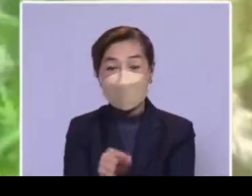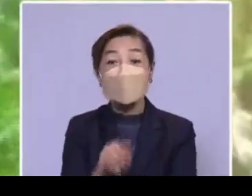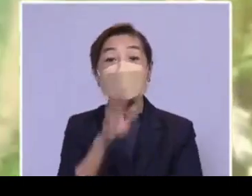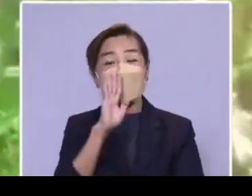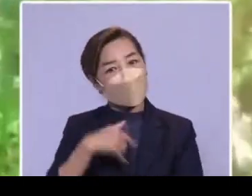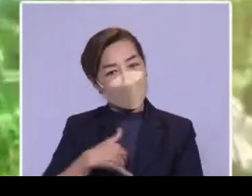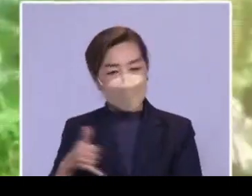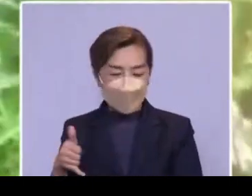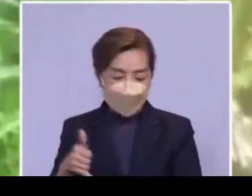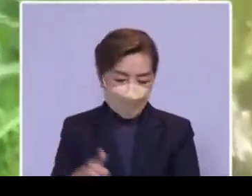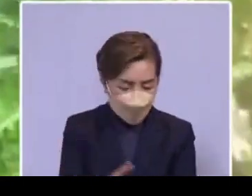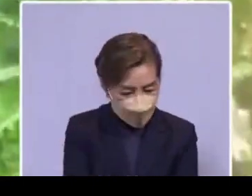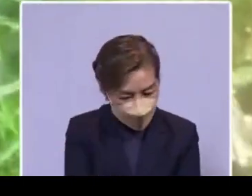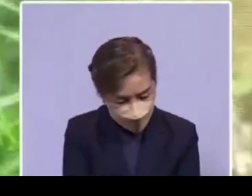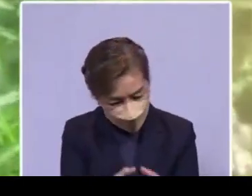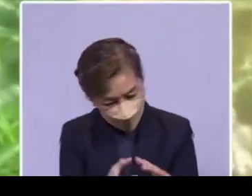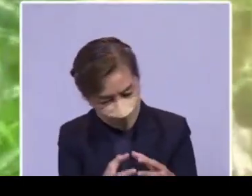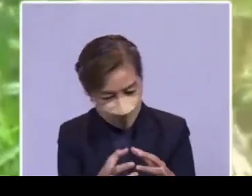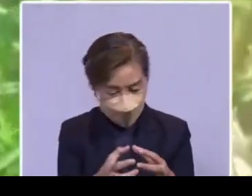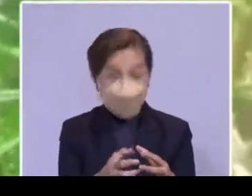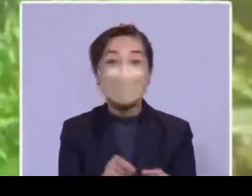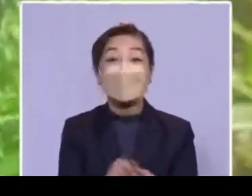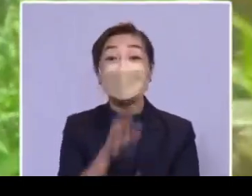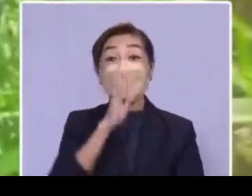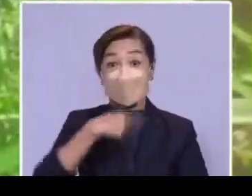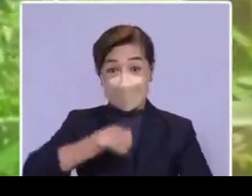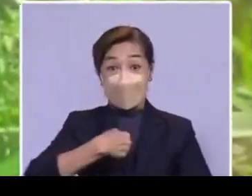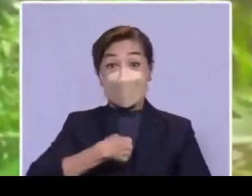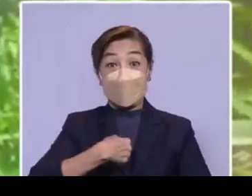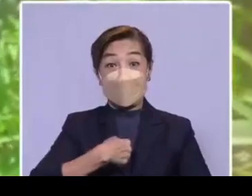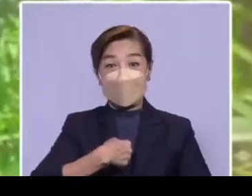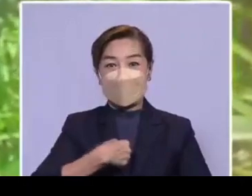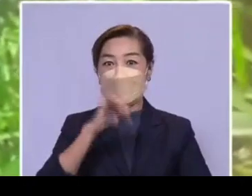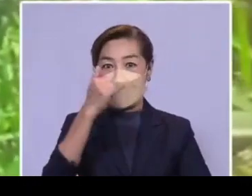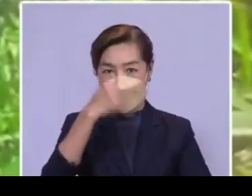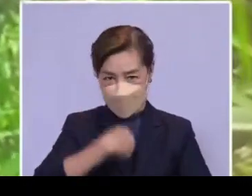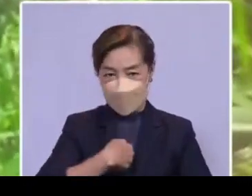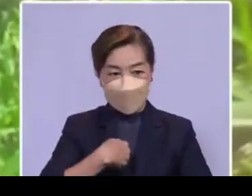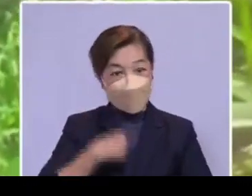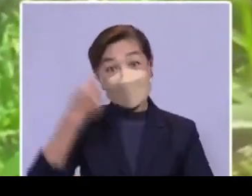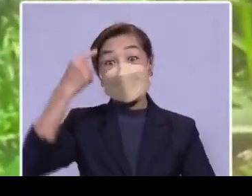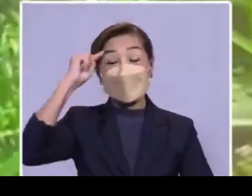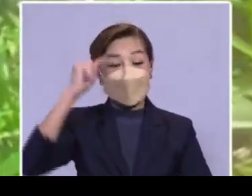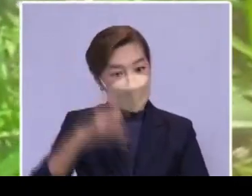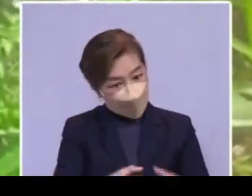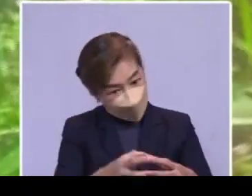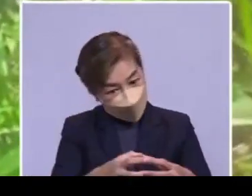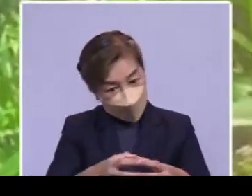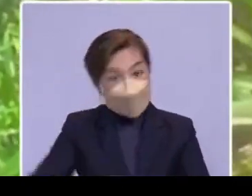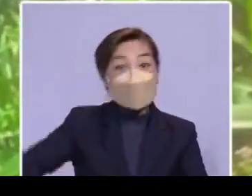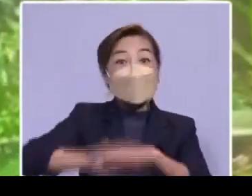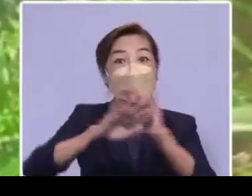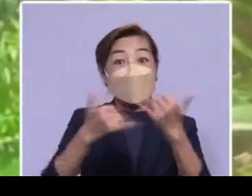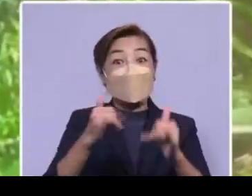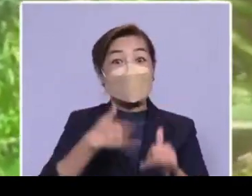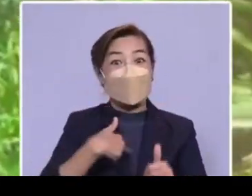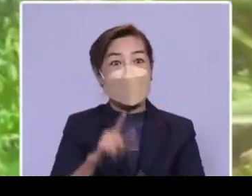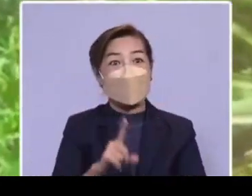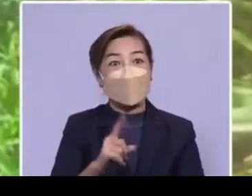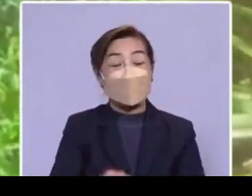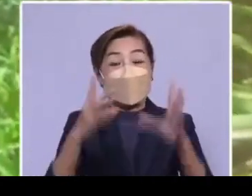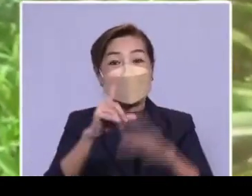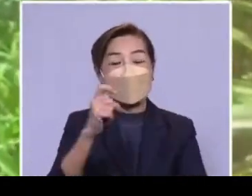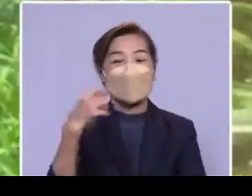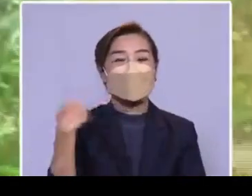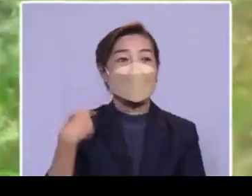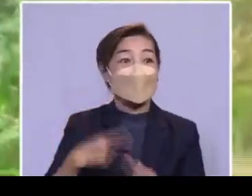ถ้าเป็นผมนะแล้วหนีแล้วอย่าว่าแต่ไปหนีผมอาจจะตายอยู่ตรงนี้ก็ได้คือผมไม่รู้ผมก็เอาไปเท้าแตะเตะเขี่ยๆเงี้ยแล้ว